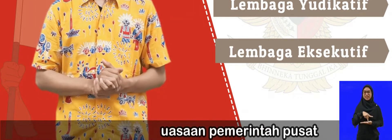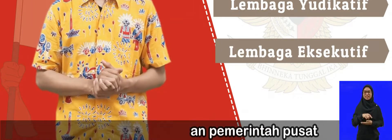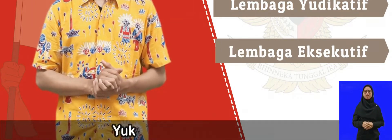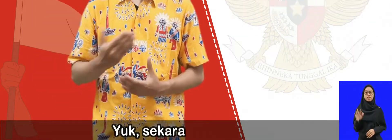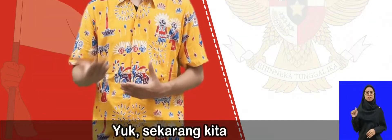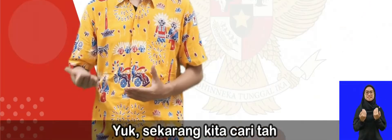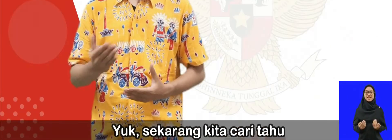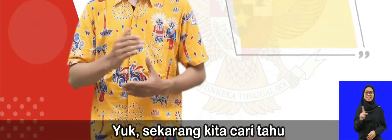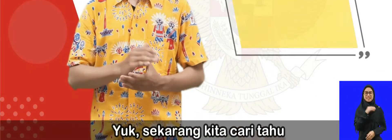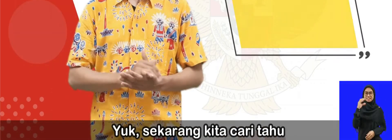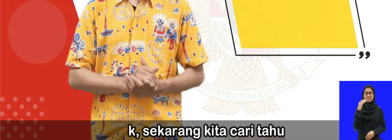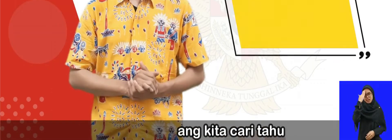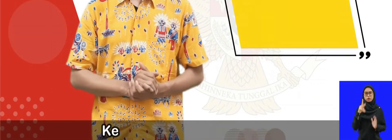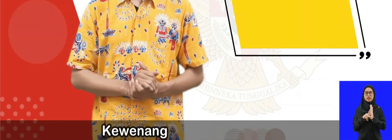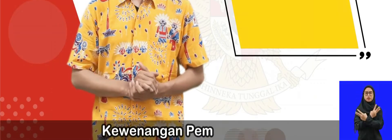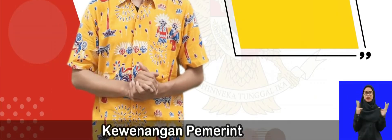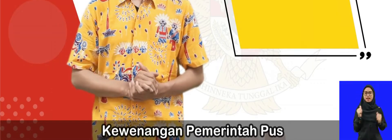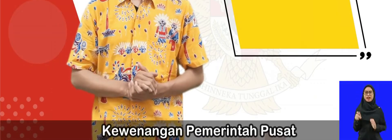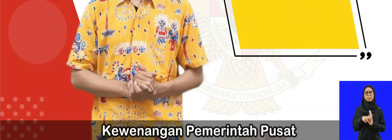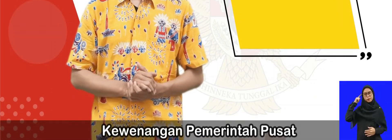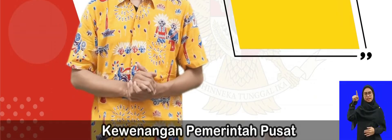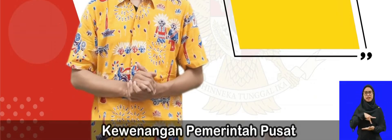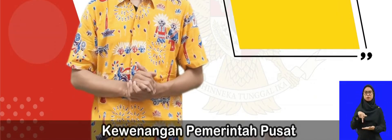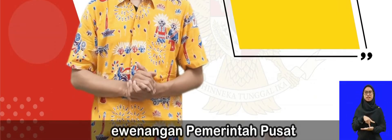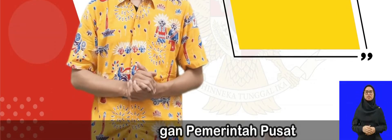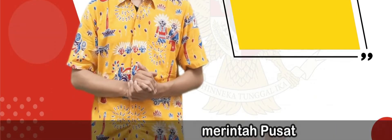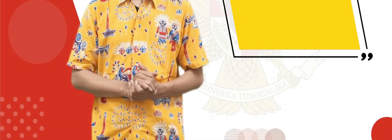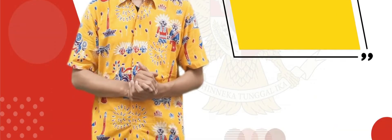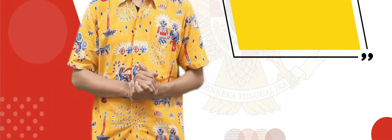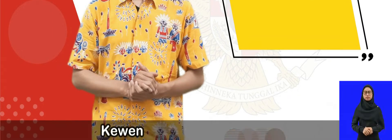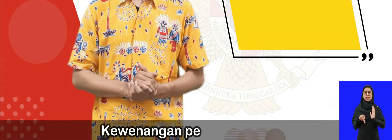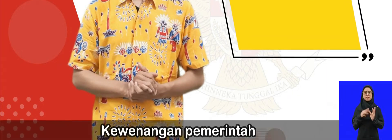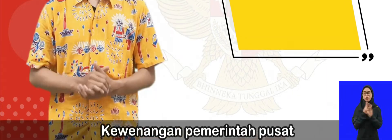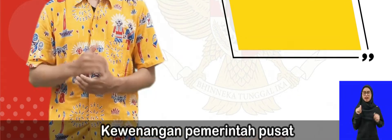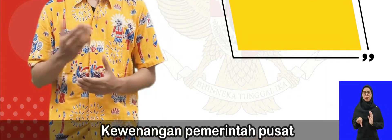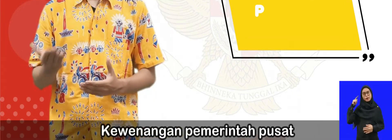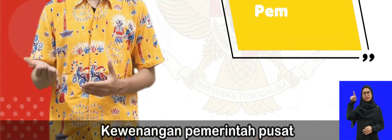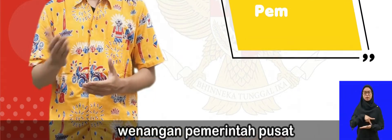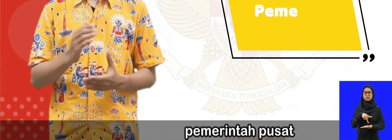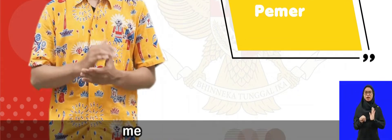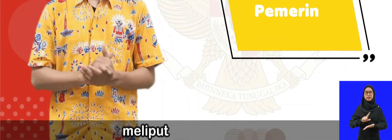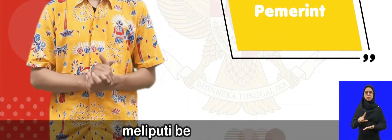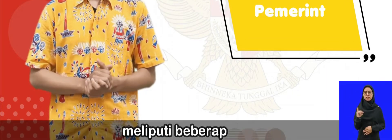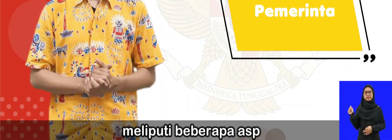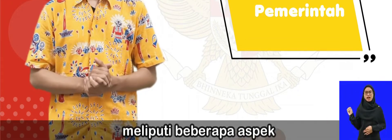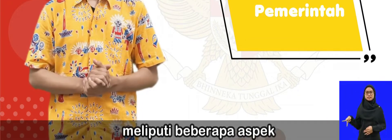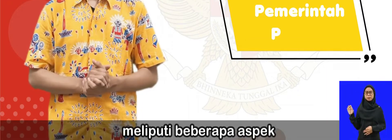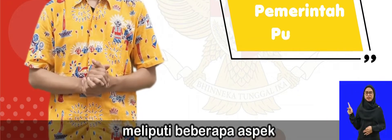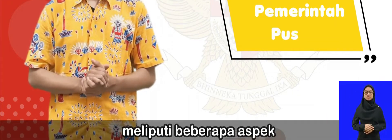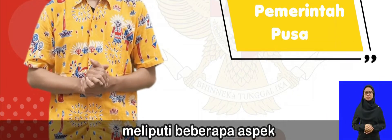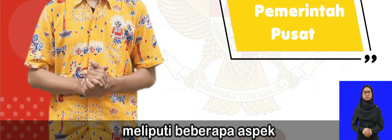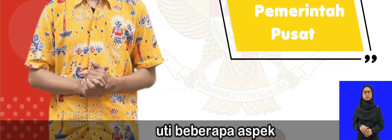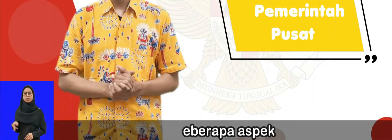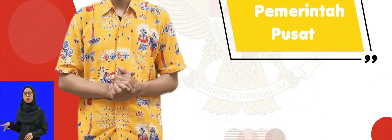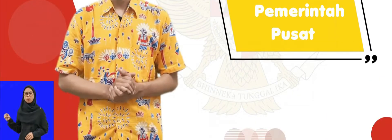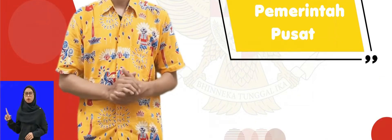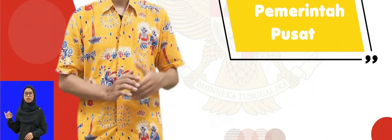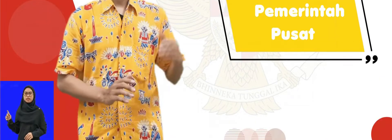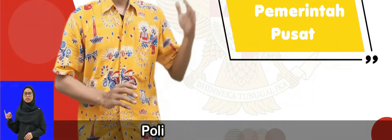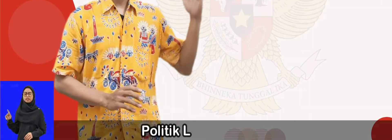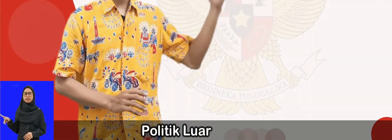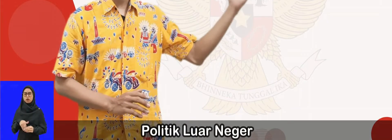pusat? Yuk, sekarang kita cari tahu kewenangan pemerintah pusat. Kewenangan pemerintah pusat meliputi beberapa